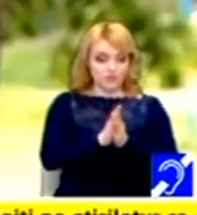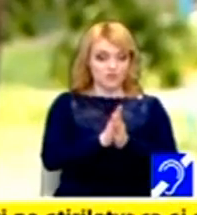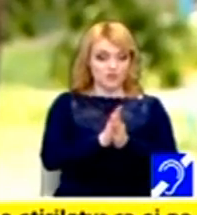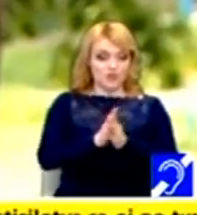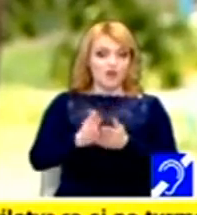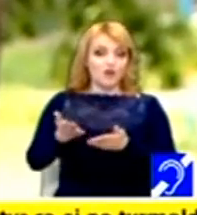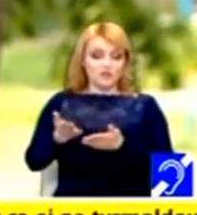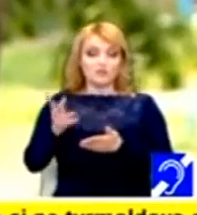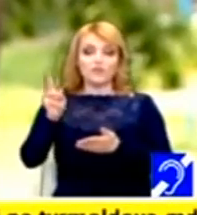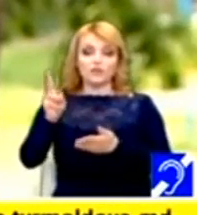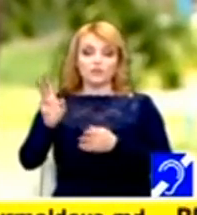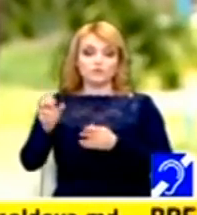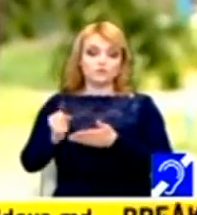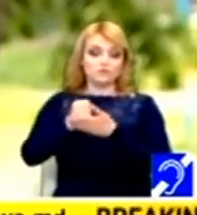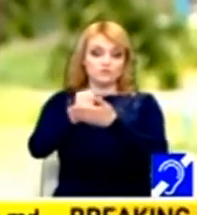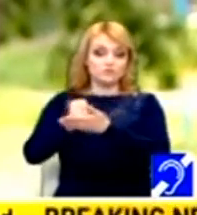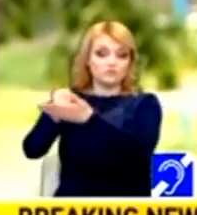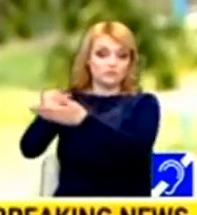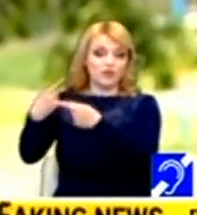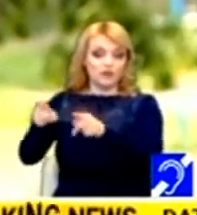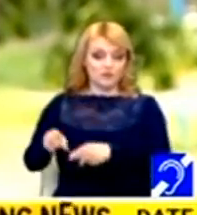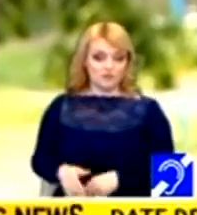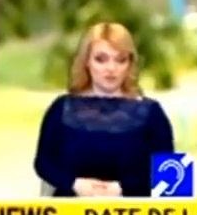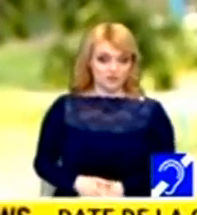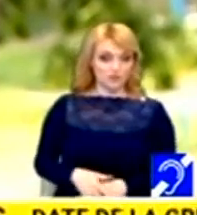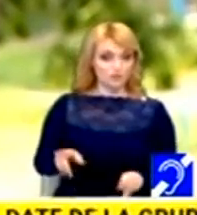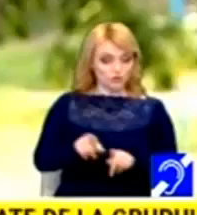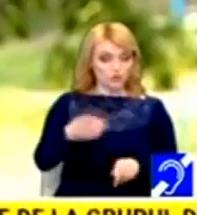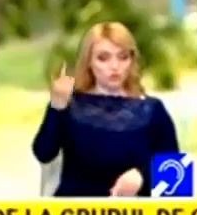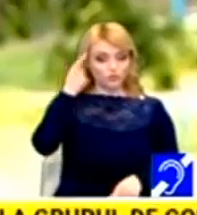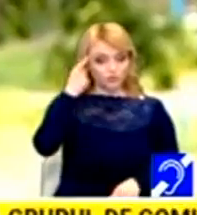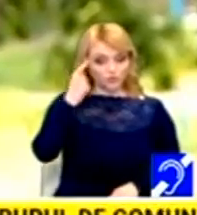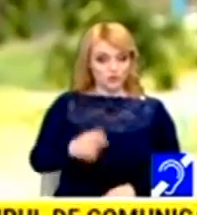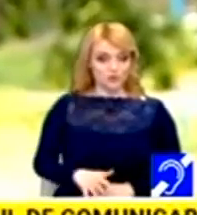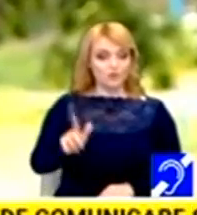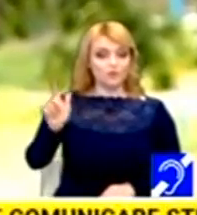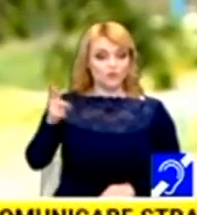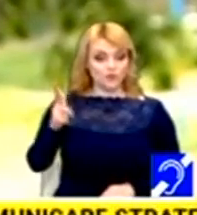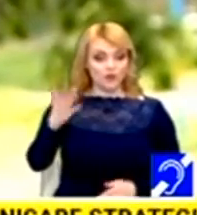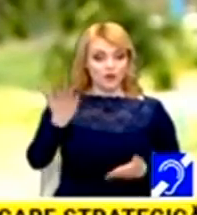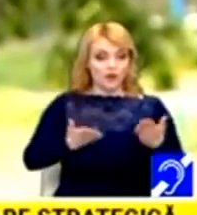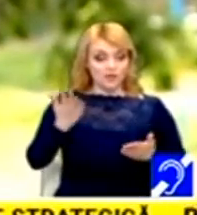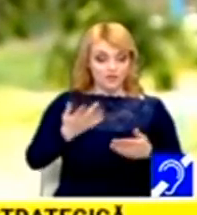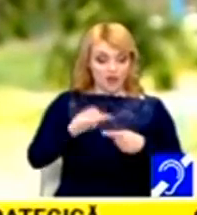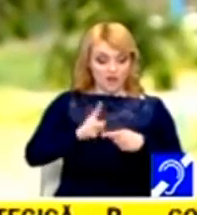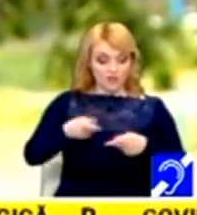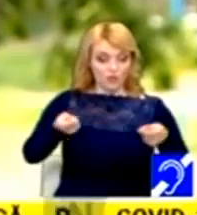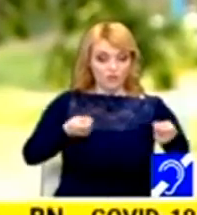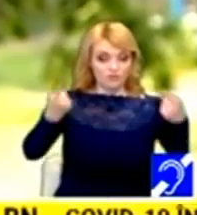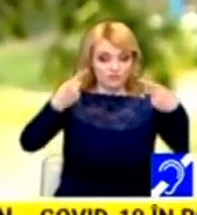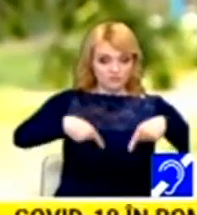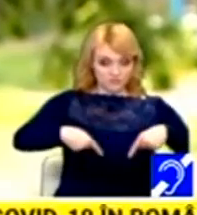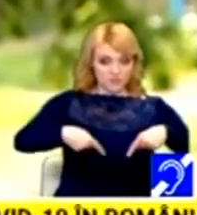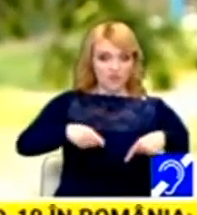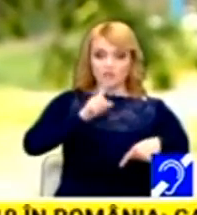o finalitate logică prin instituirea unui alt guvern. Pentru că dacă va cădea guvernul și nu va